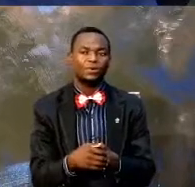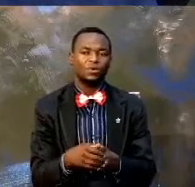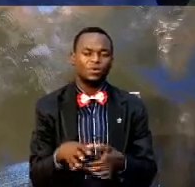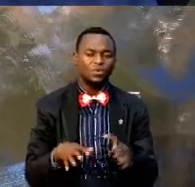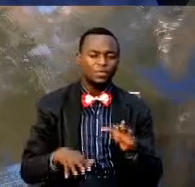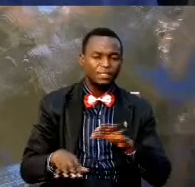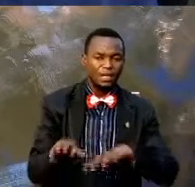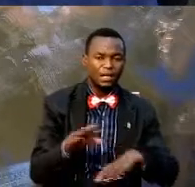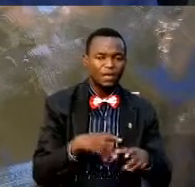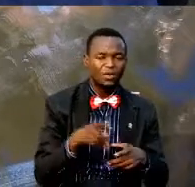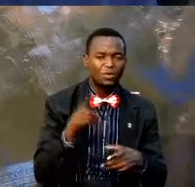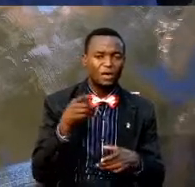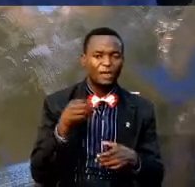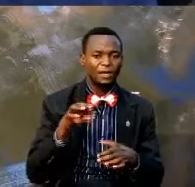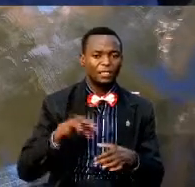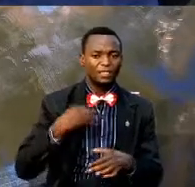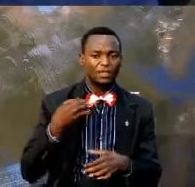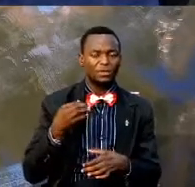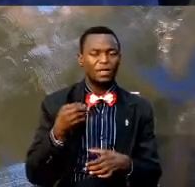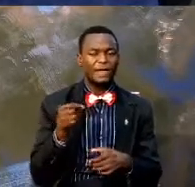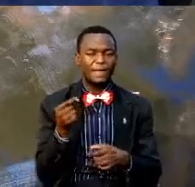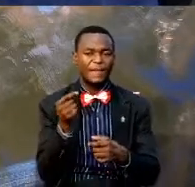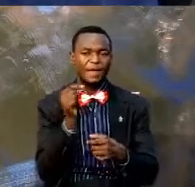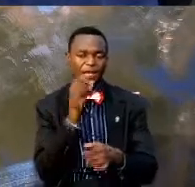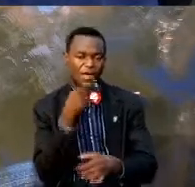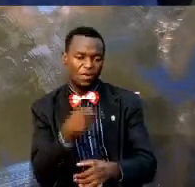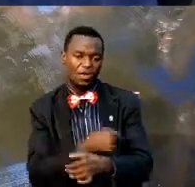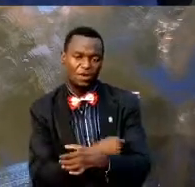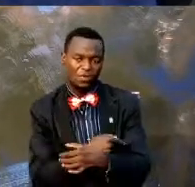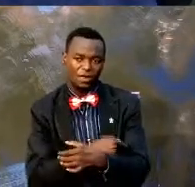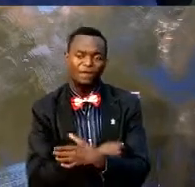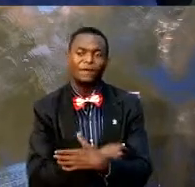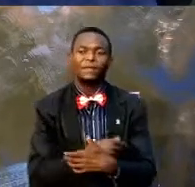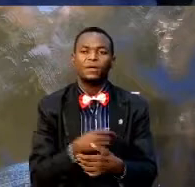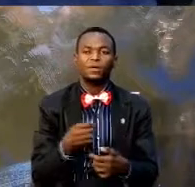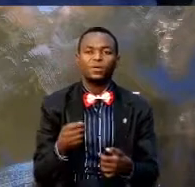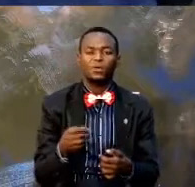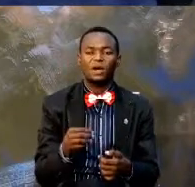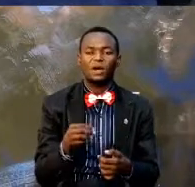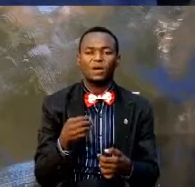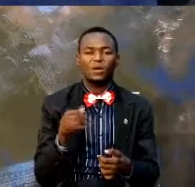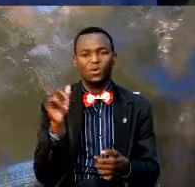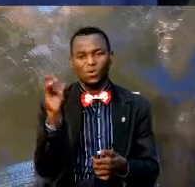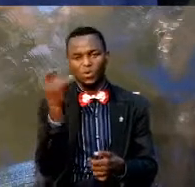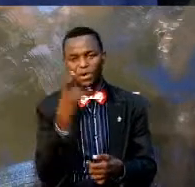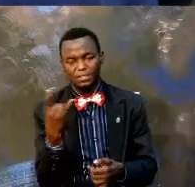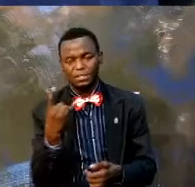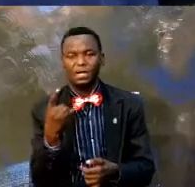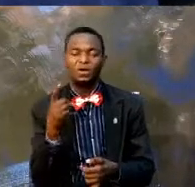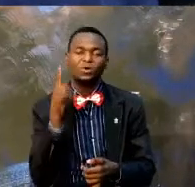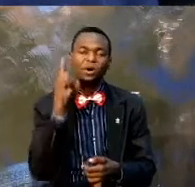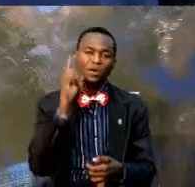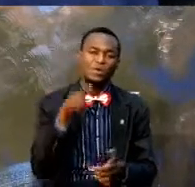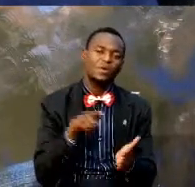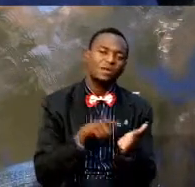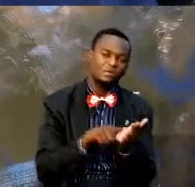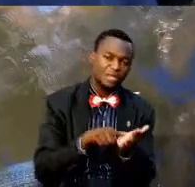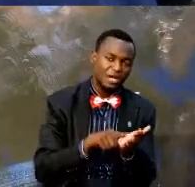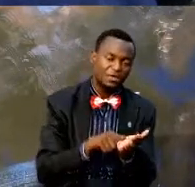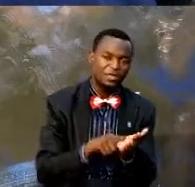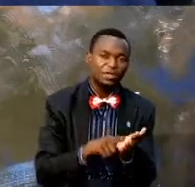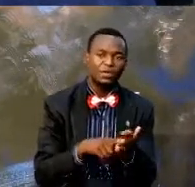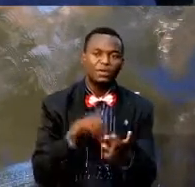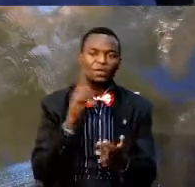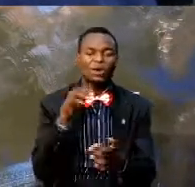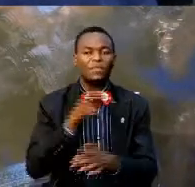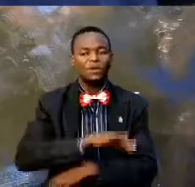Usihangaike ya kwamba wewe ni mlaibu wa madawa ya kulevya. Kwamba unakunywa vileo. Kwamba wewe una zinaa. Kwamba wewe ni mchawi. Kwamba